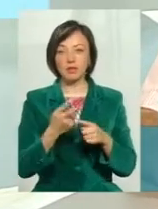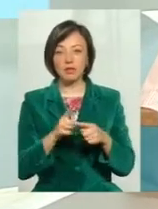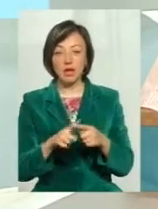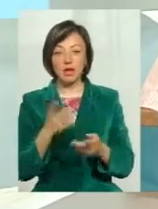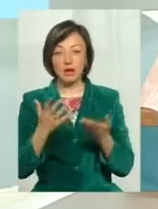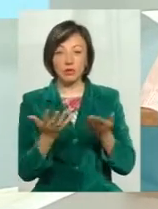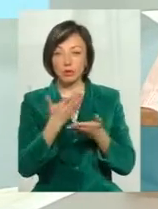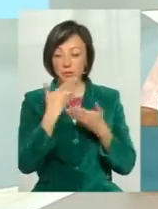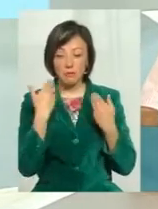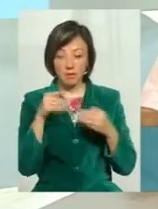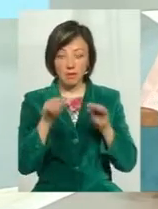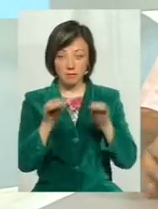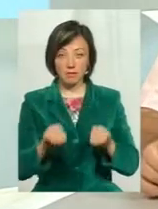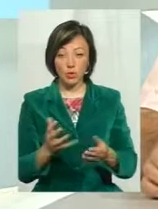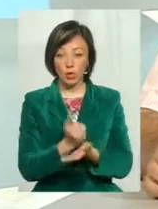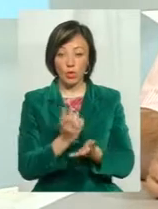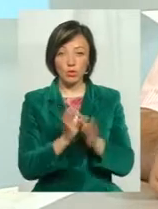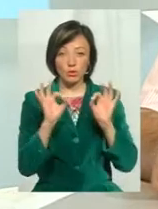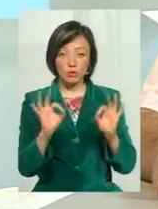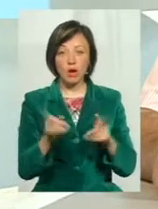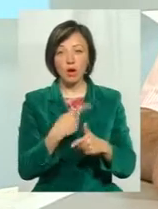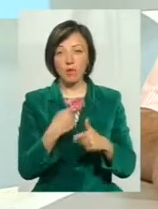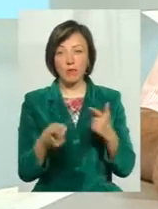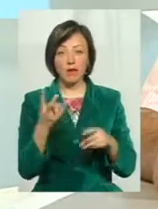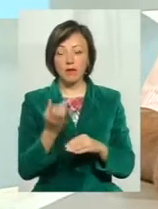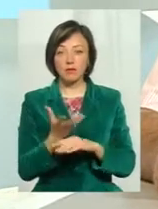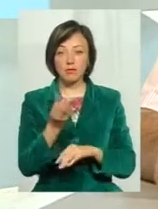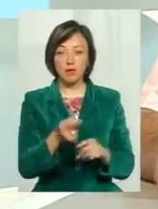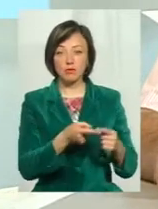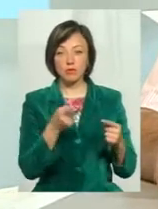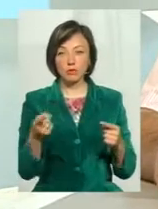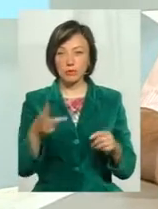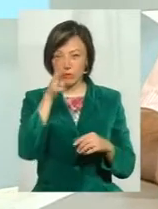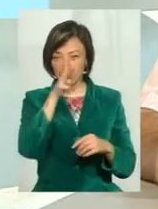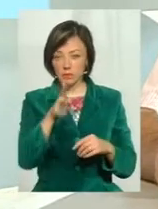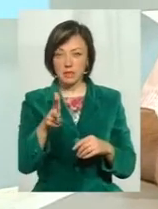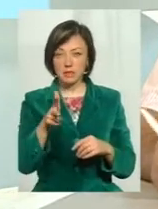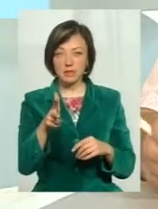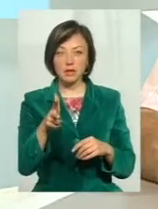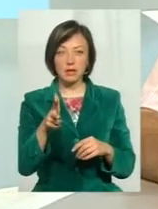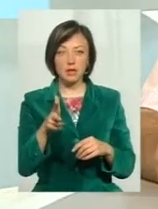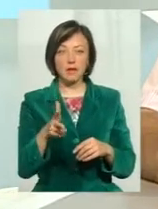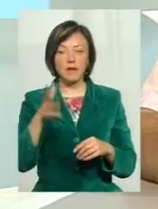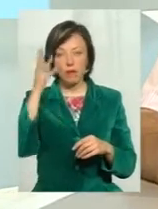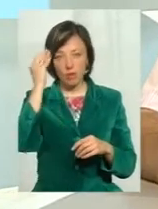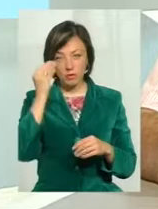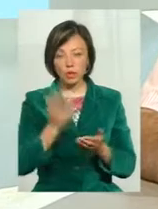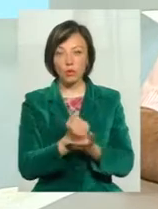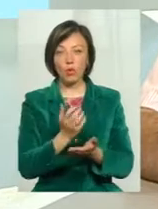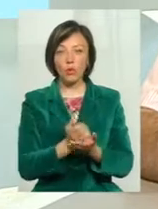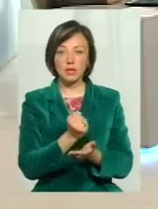про доходи, якщо відсутній будь-який дохід, або якщо вони не сплачували протягом 3 місяців за період, за який враховуються